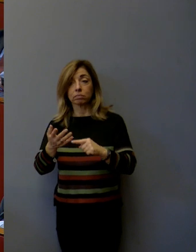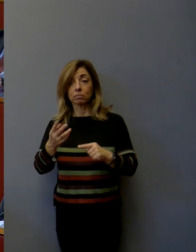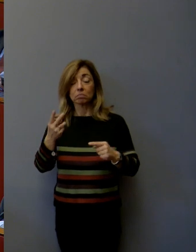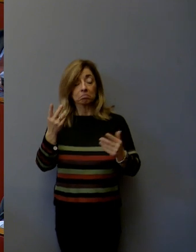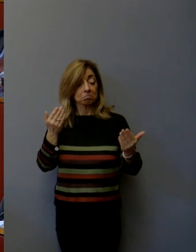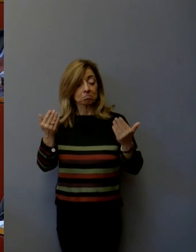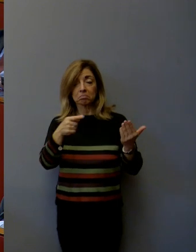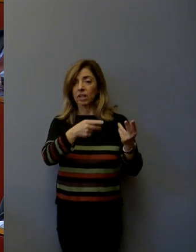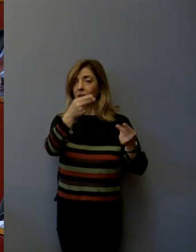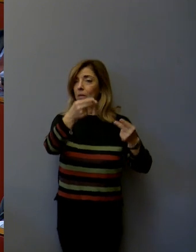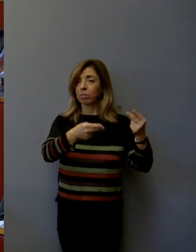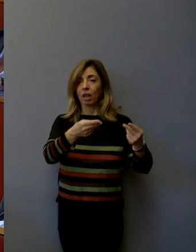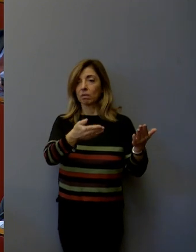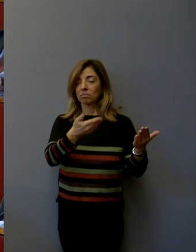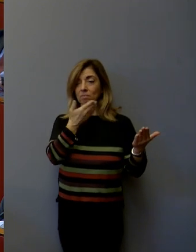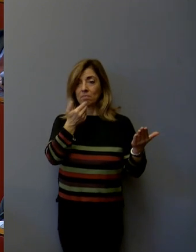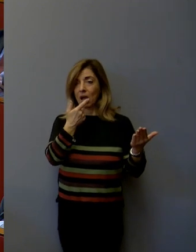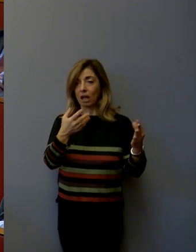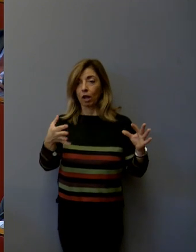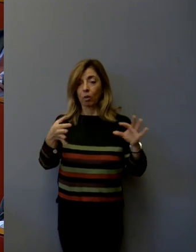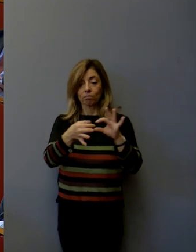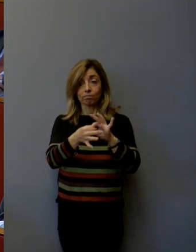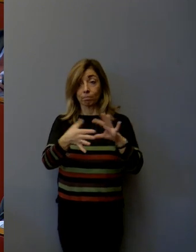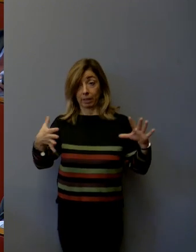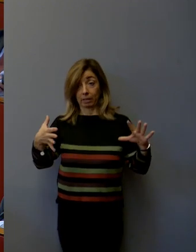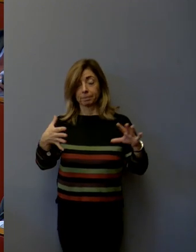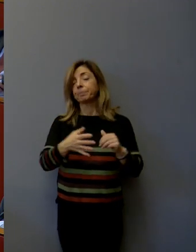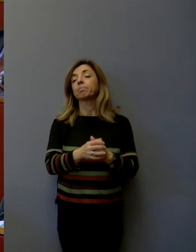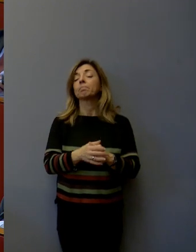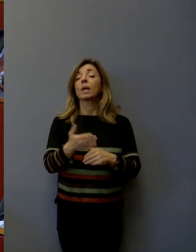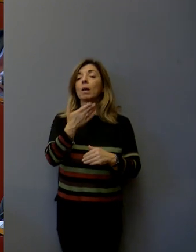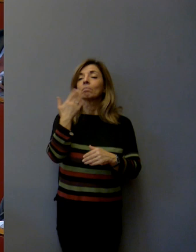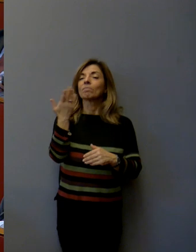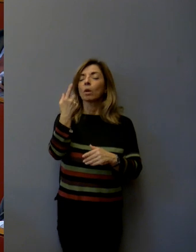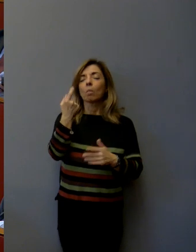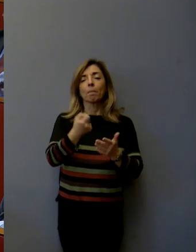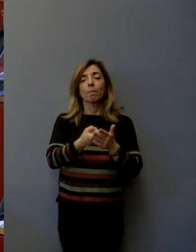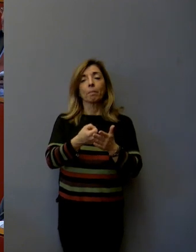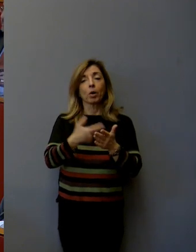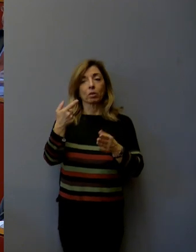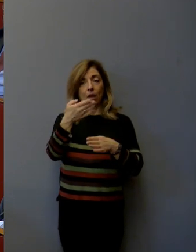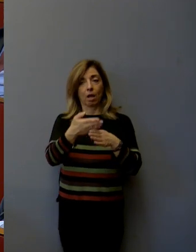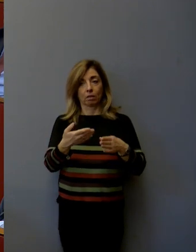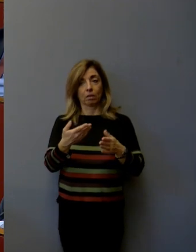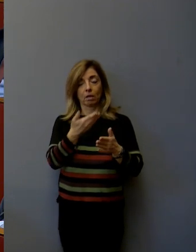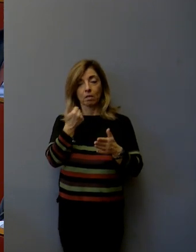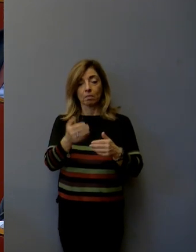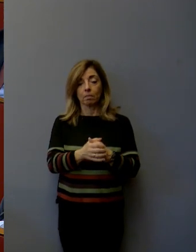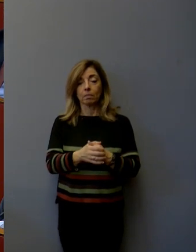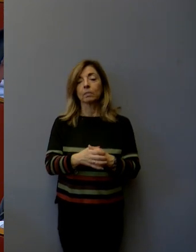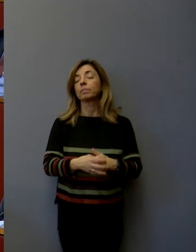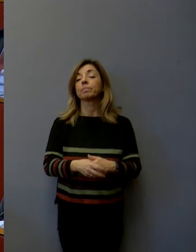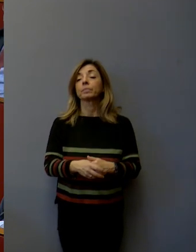me manca di una parte fondamentale Allora alle volte le citazioni colte aiutano no a riassumere delle situazioni